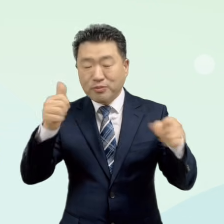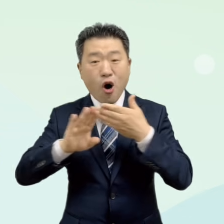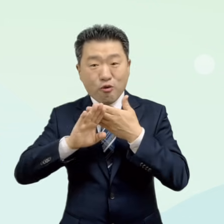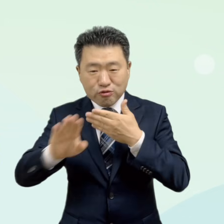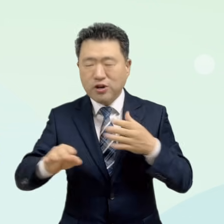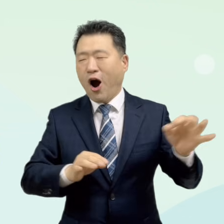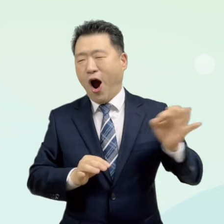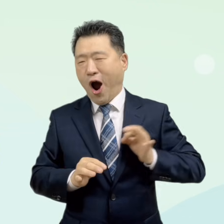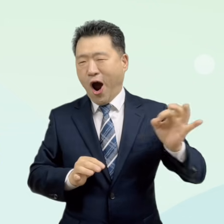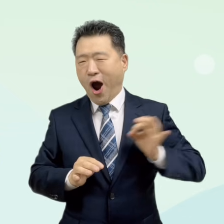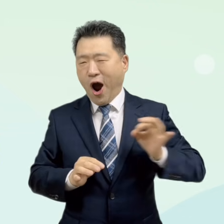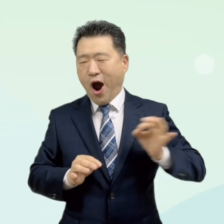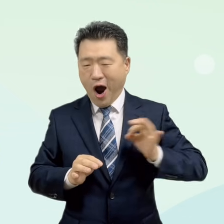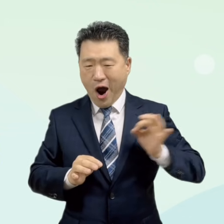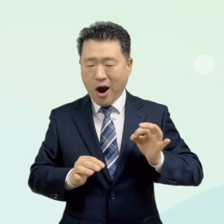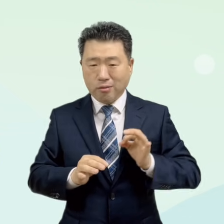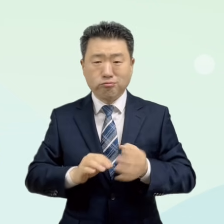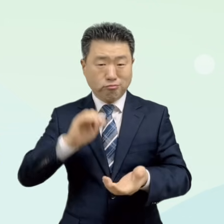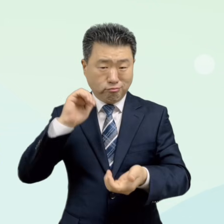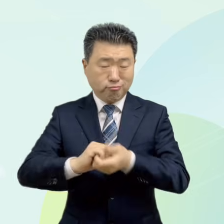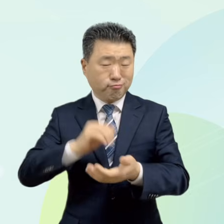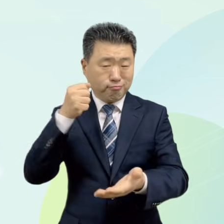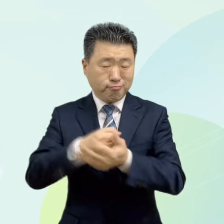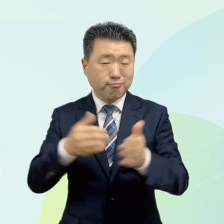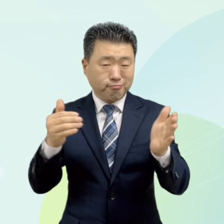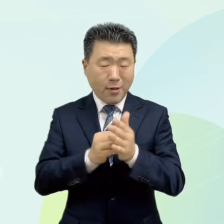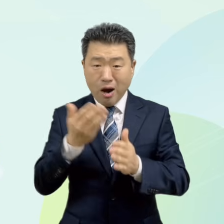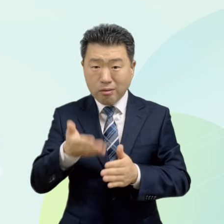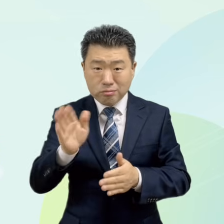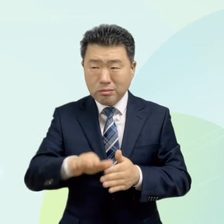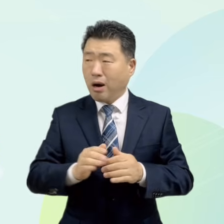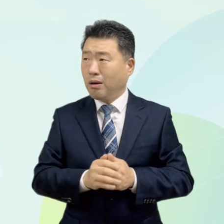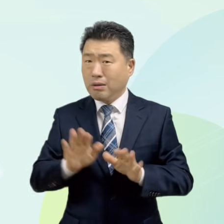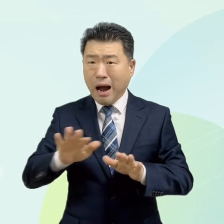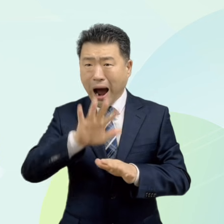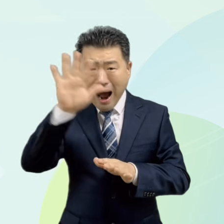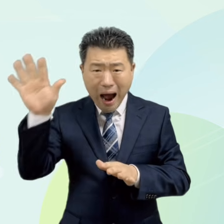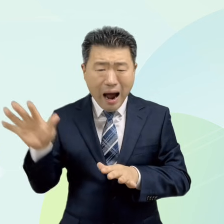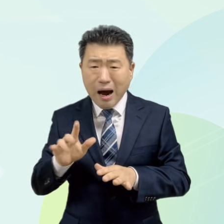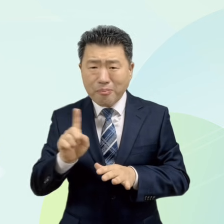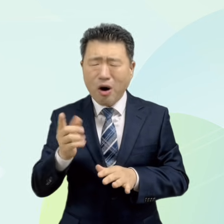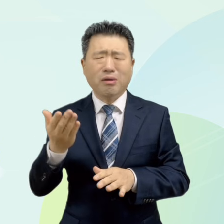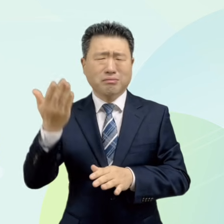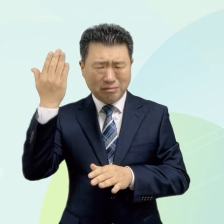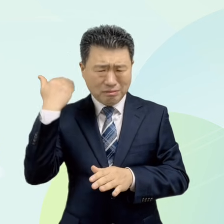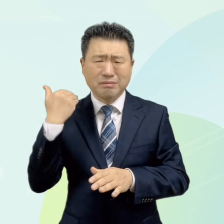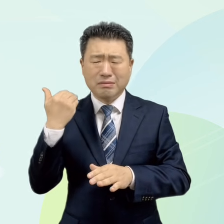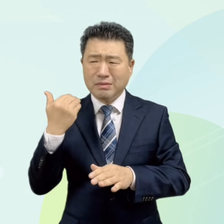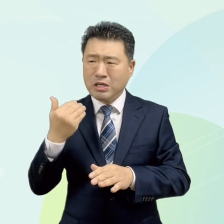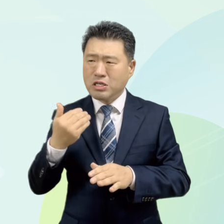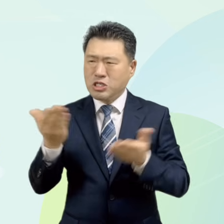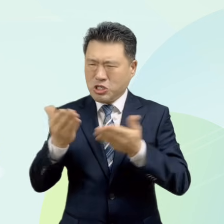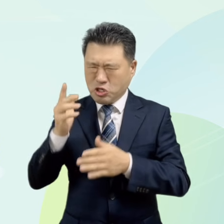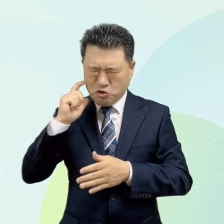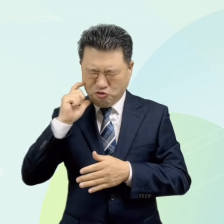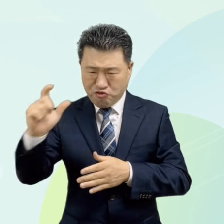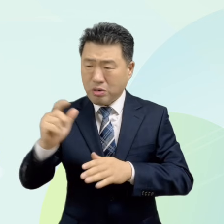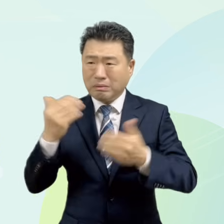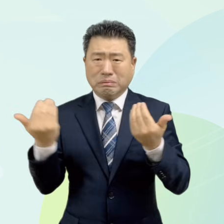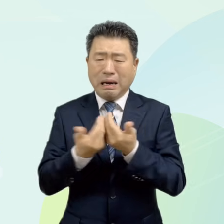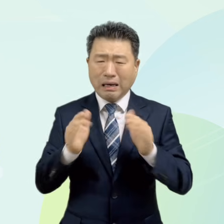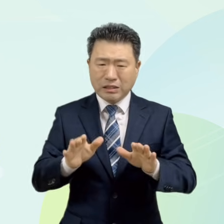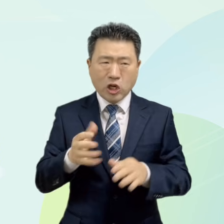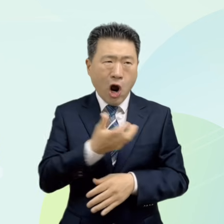이후에 연금으로 수령할 수 있게 했는데요. 한 직장에서 정년까지 근무를 했던 과거와는 달리